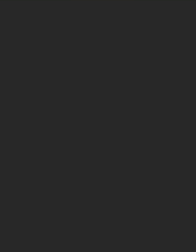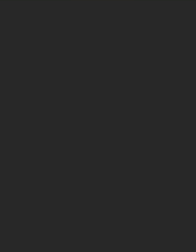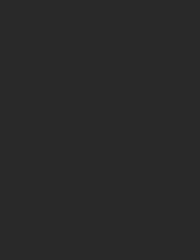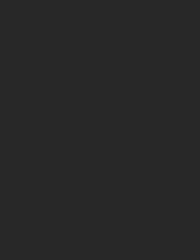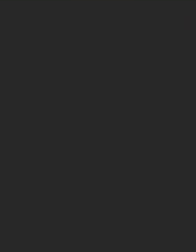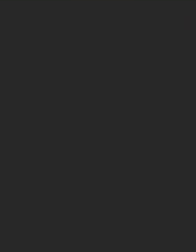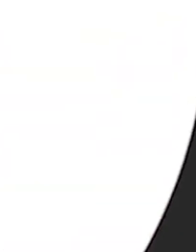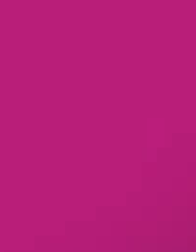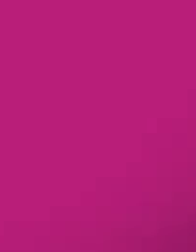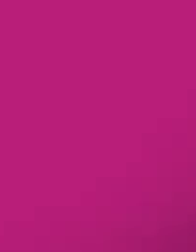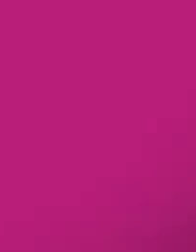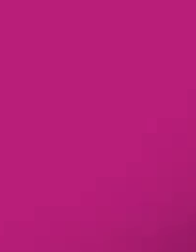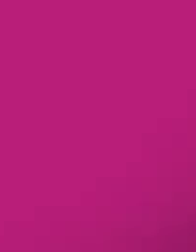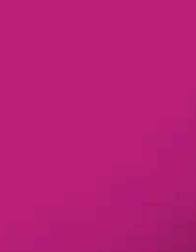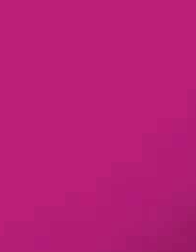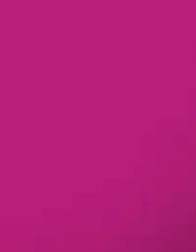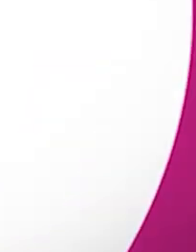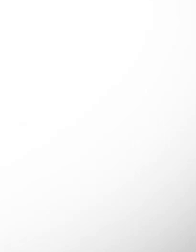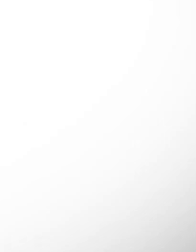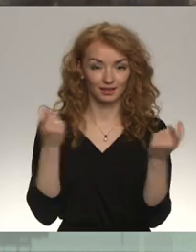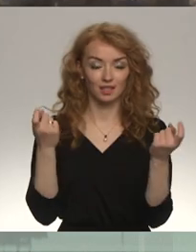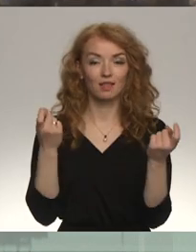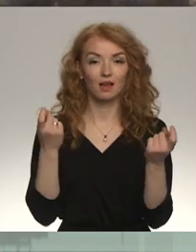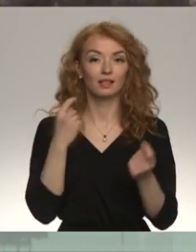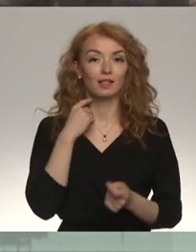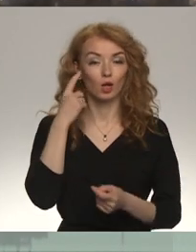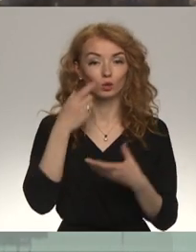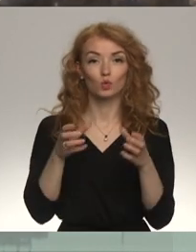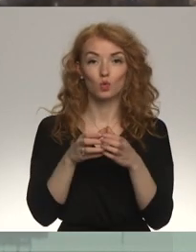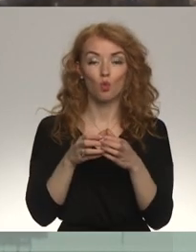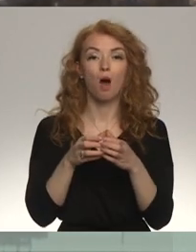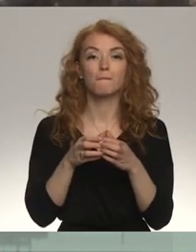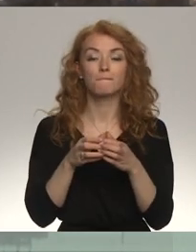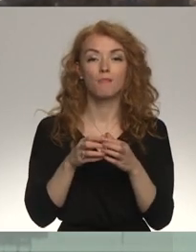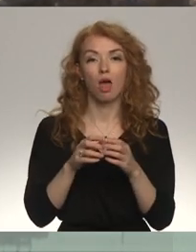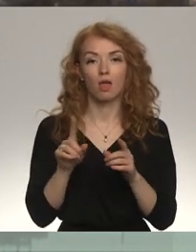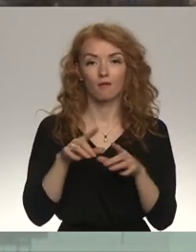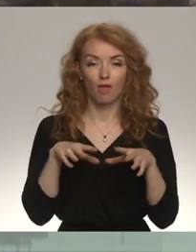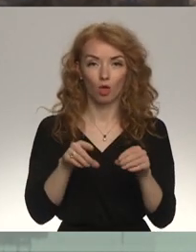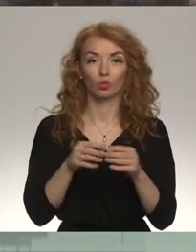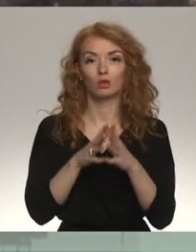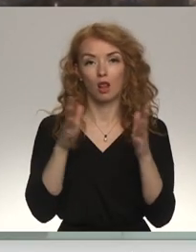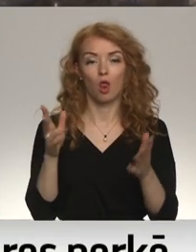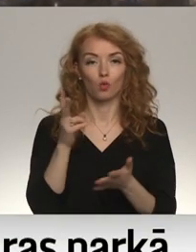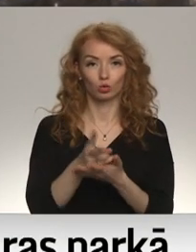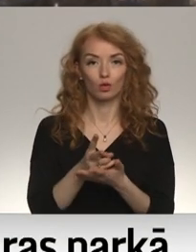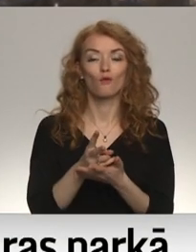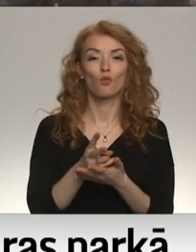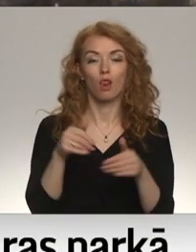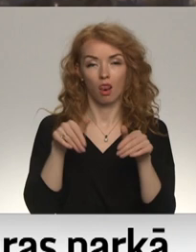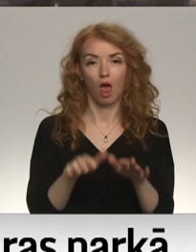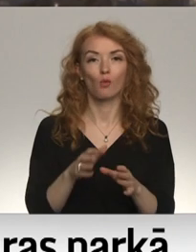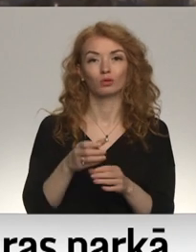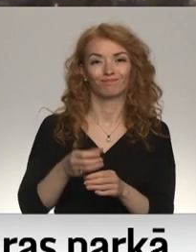Re, viss ēters ir te! Rīgas doma spērusi platu soli pretim pieminekļu Pārdaugavā